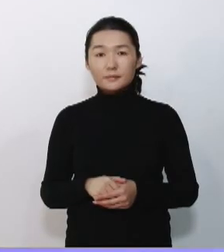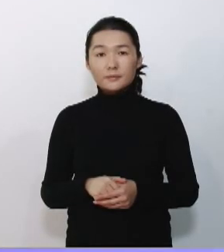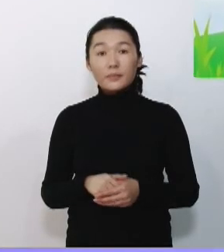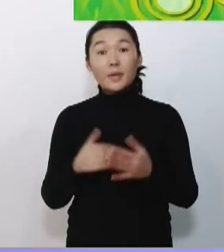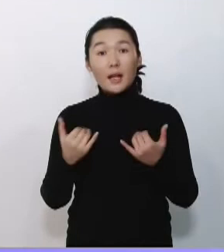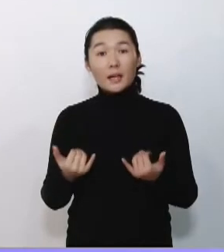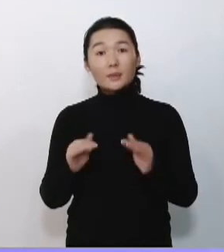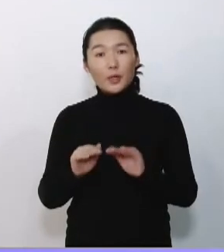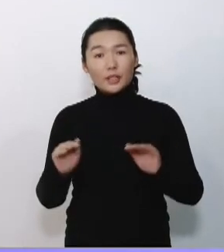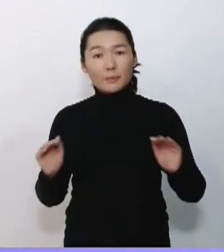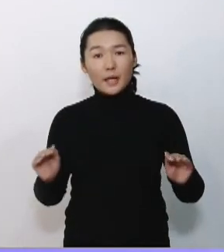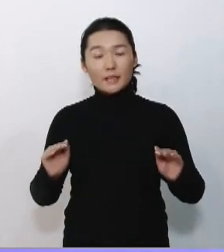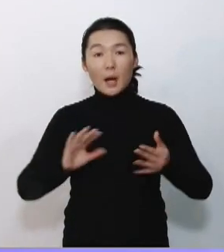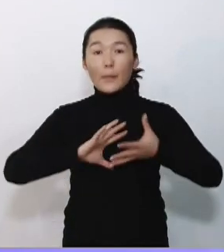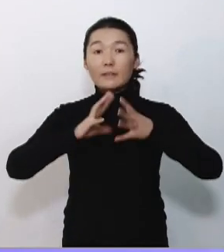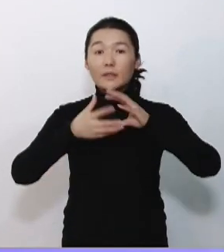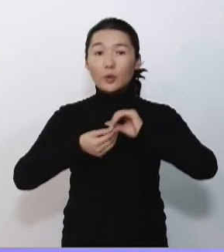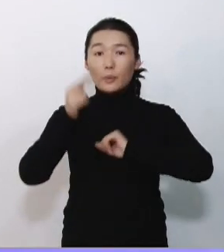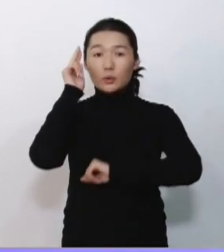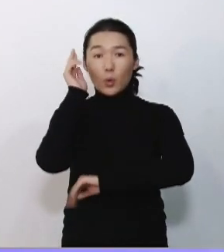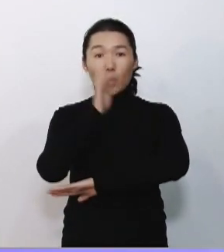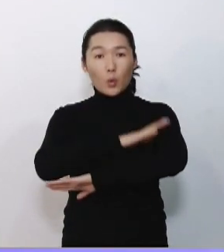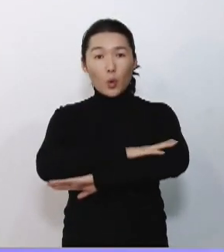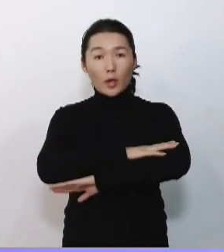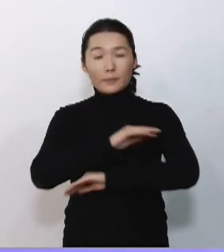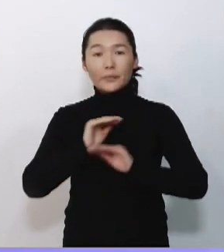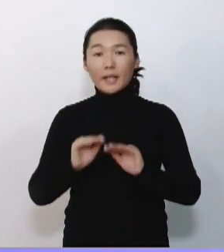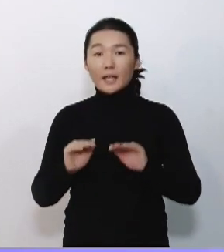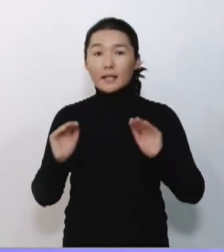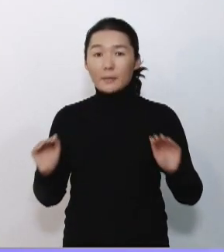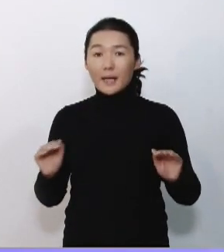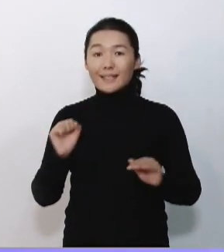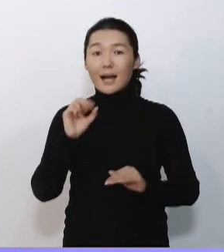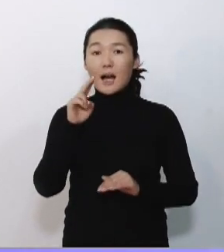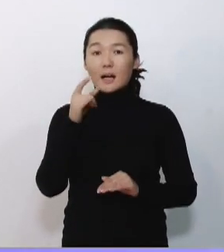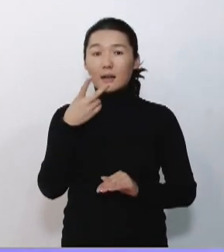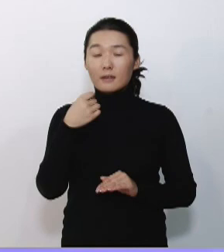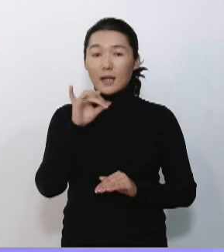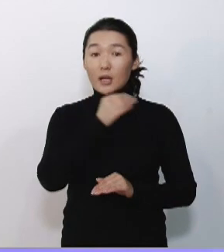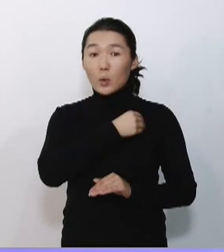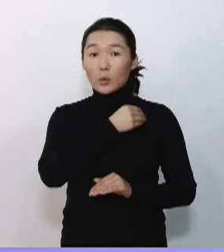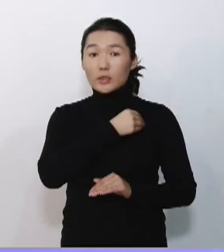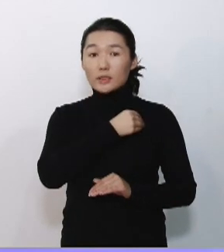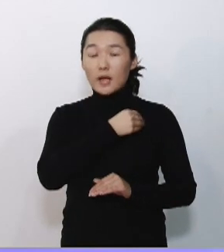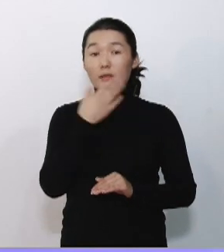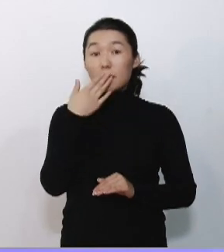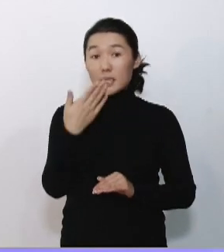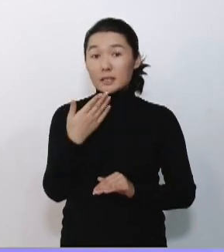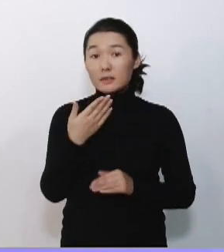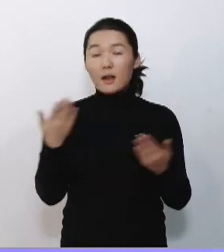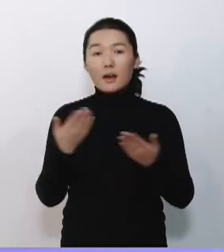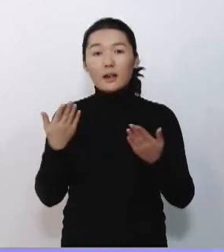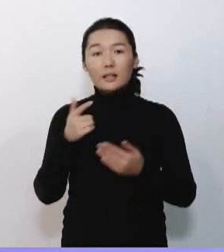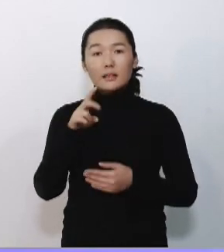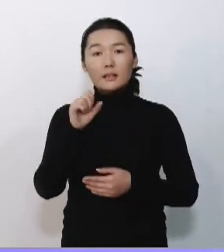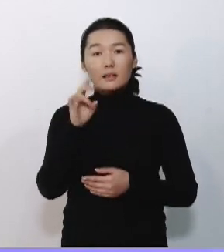А теперь, ребята, подведем итог урока. Ребята, Ахлай хочет у вас спросить, какие